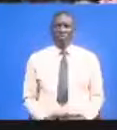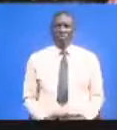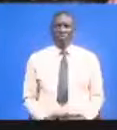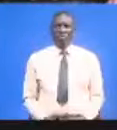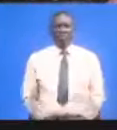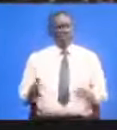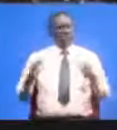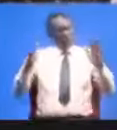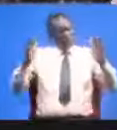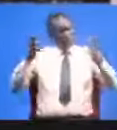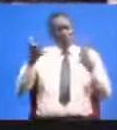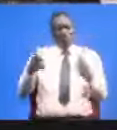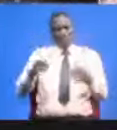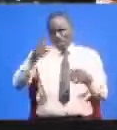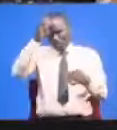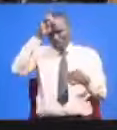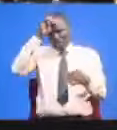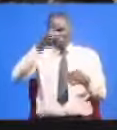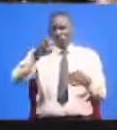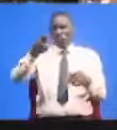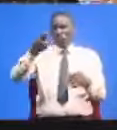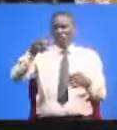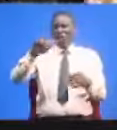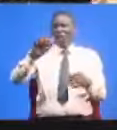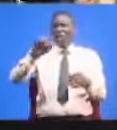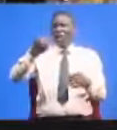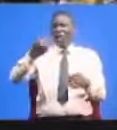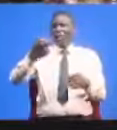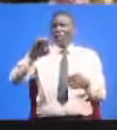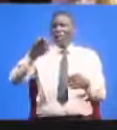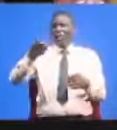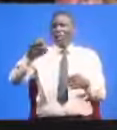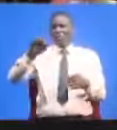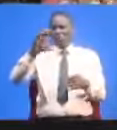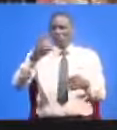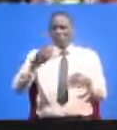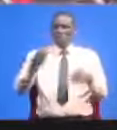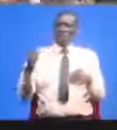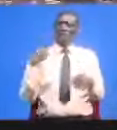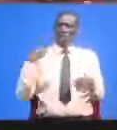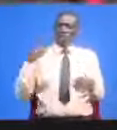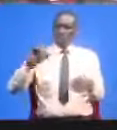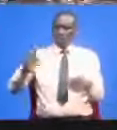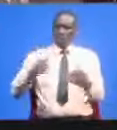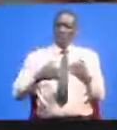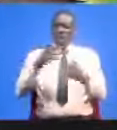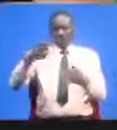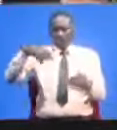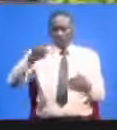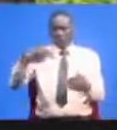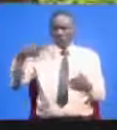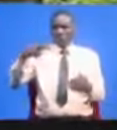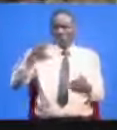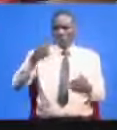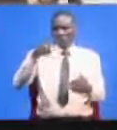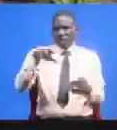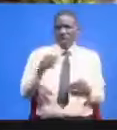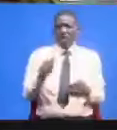Kulikuwa na nyimbo na densi katika kijiji cha Nyamemiso, wadi ya Magombo, kaunti ya Nyamira, baada ya ushindi wa Hulda